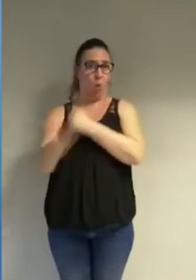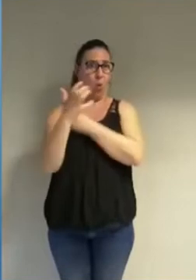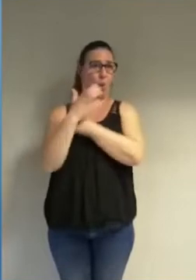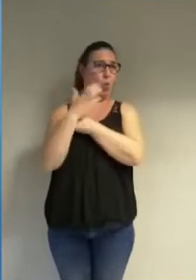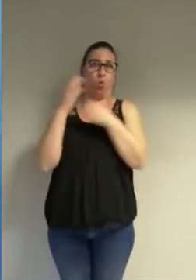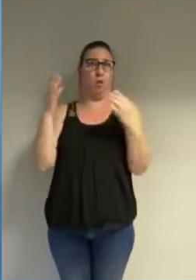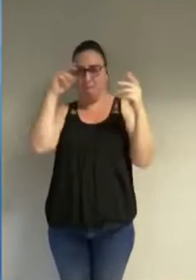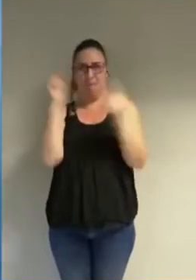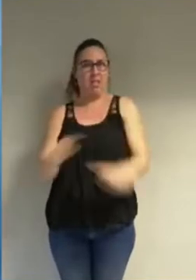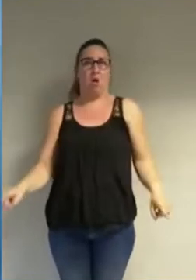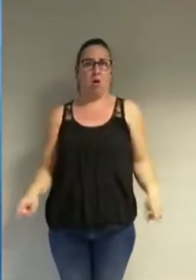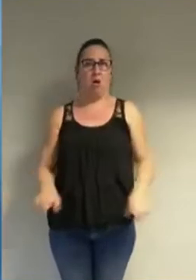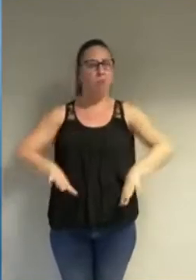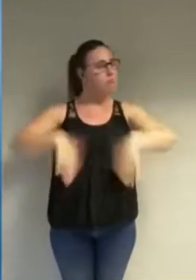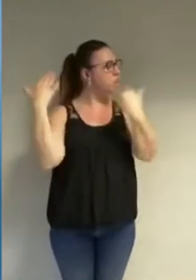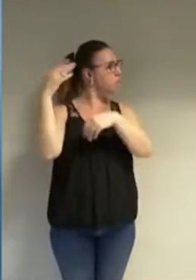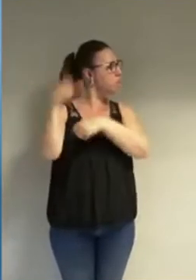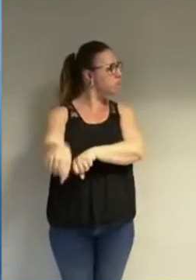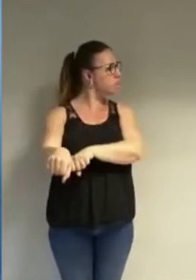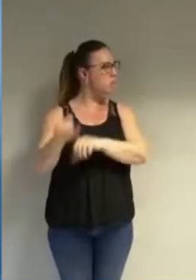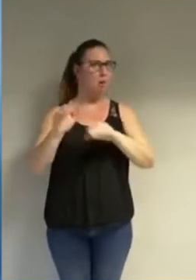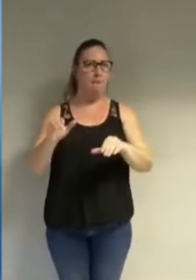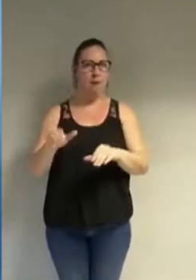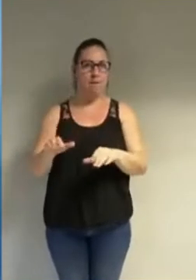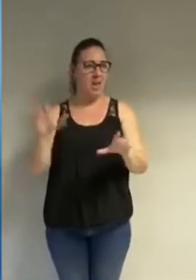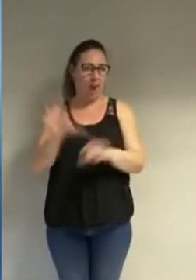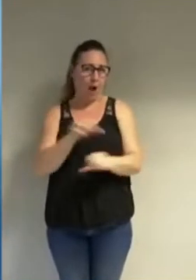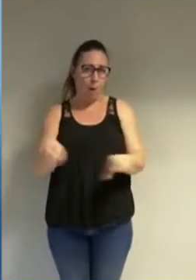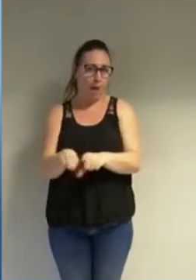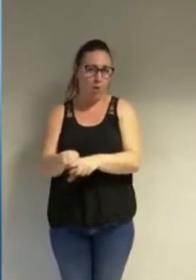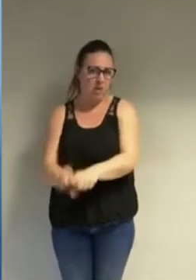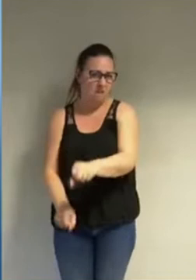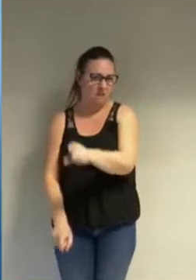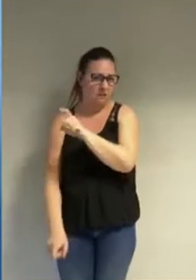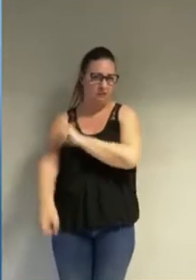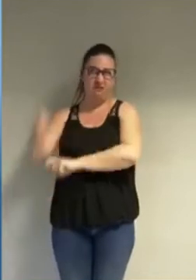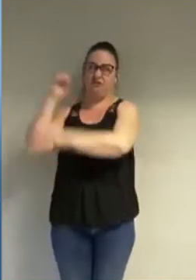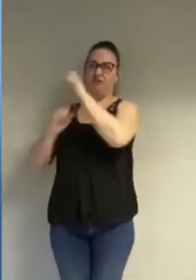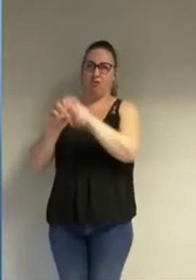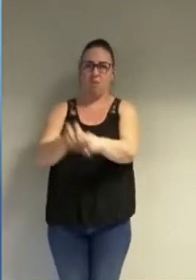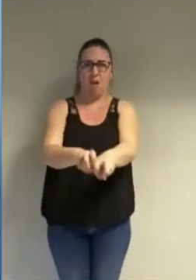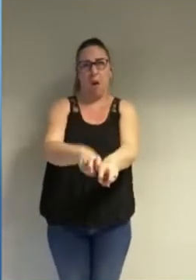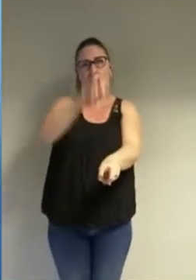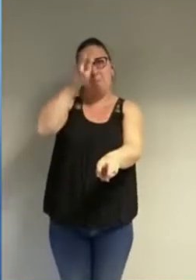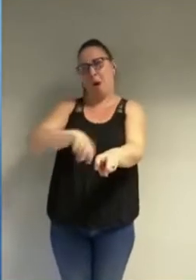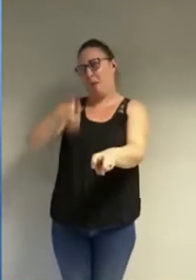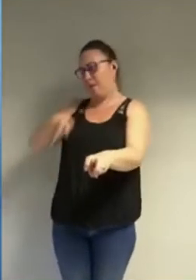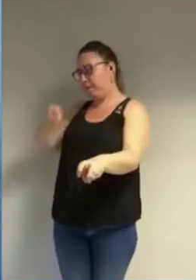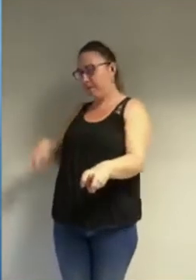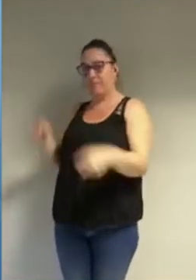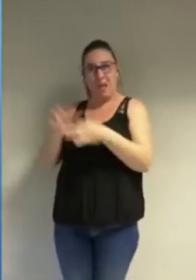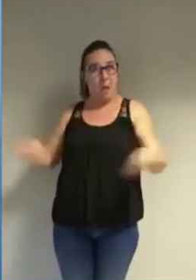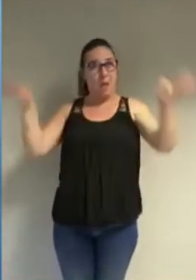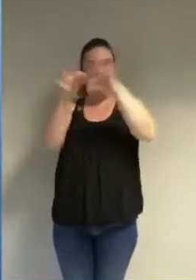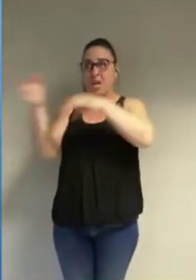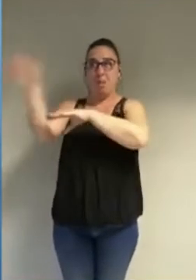divisent. Et peu importe pour vous l'incroyable régression, quoi qu'on en dise, de votre message envoyé dans tous les pays